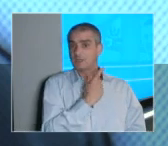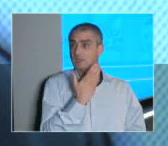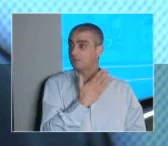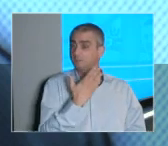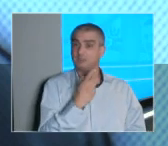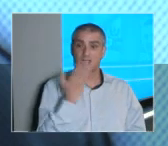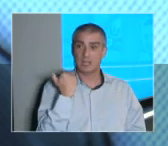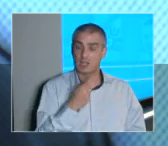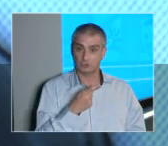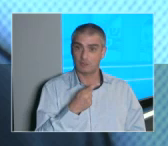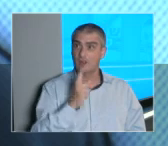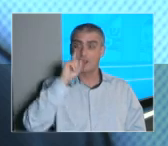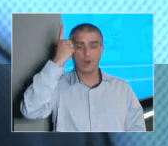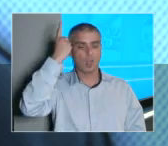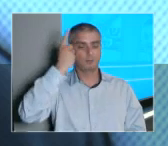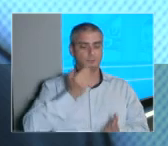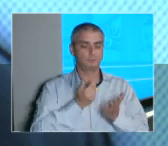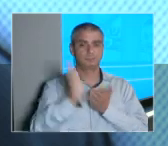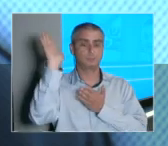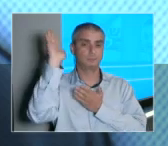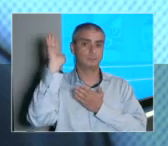באירופה המזרחית, שאלוהים מוצא בכלל